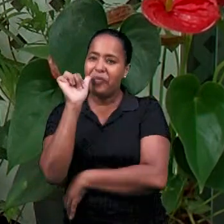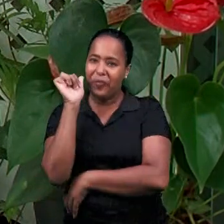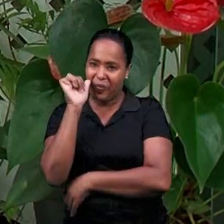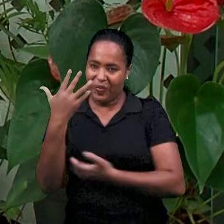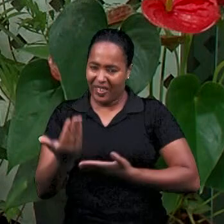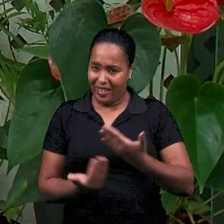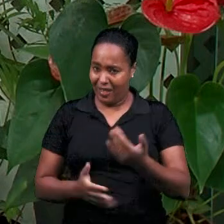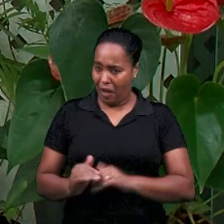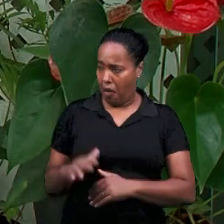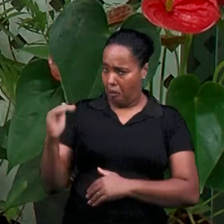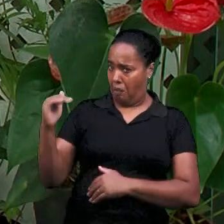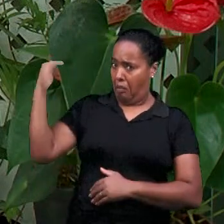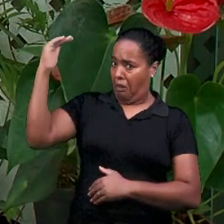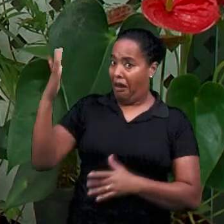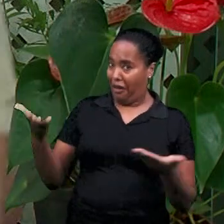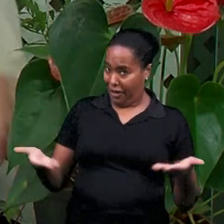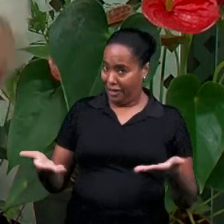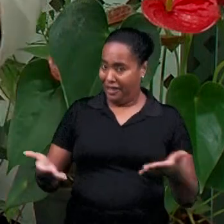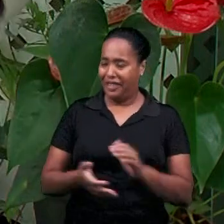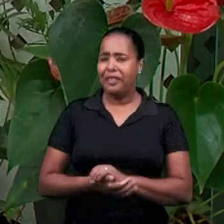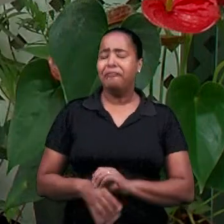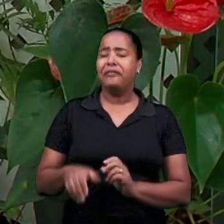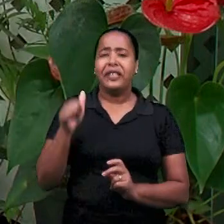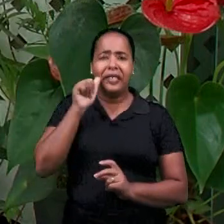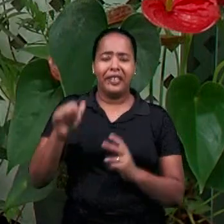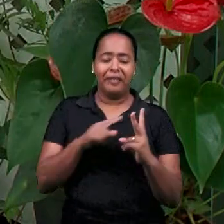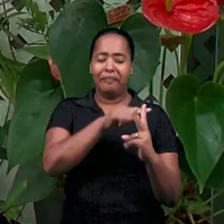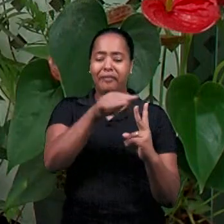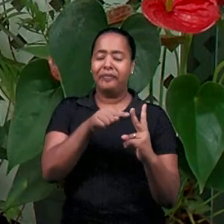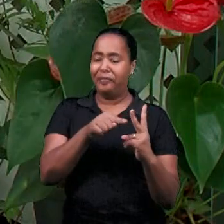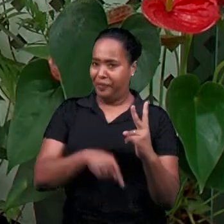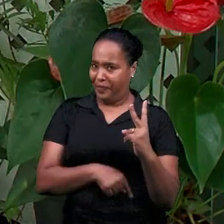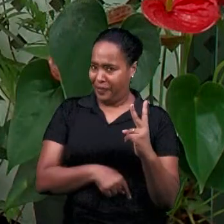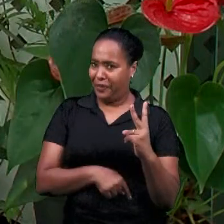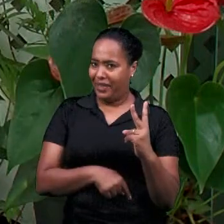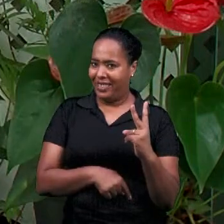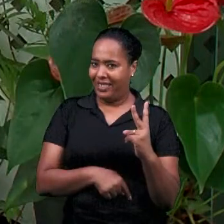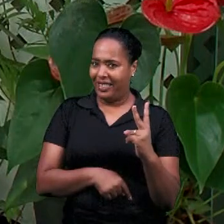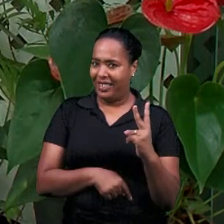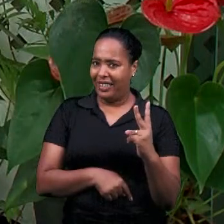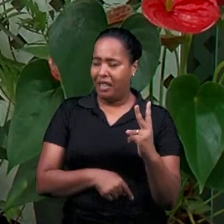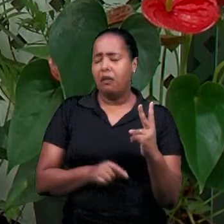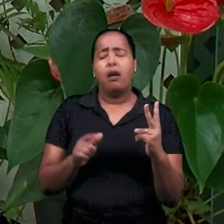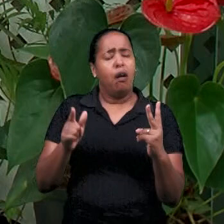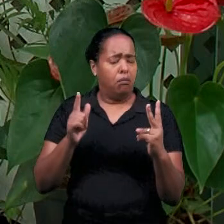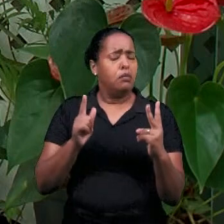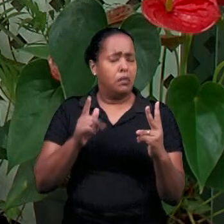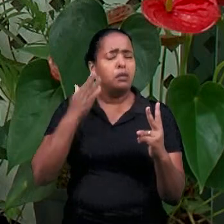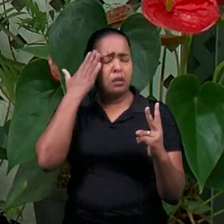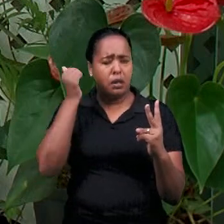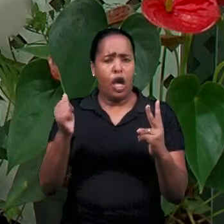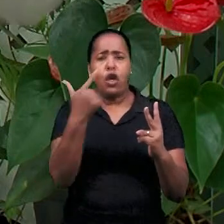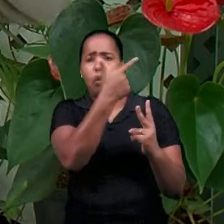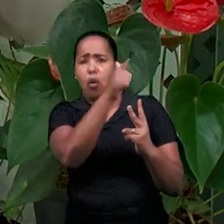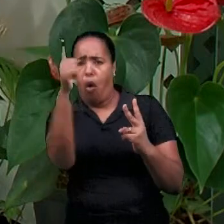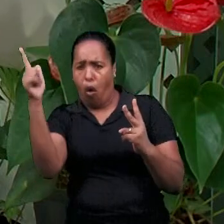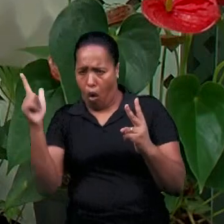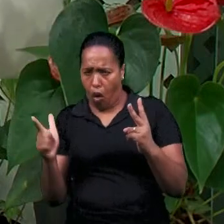sœurs. Je veux mettre en évidence ici aujourd'hui 2 sœurs, naturellement d'autres